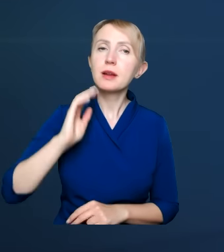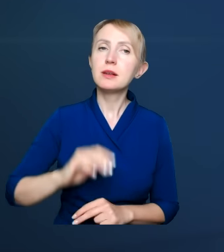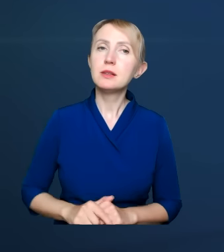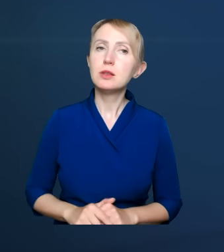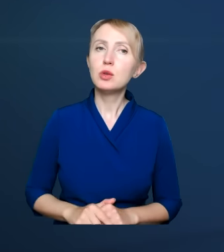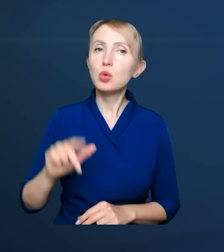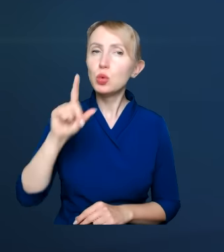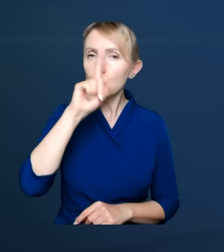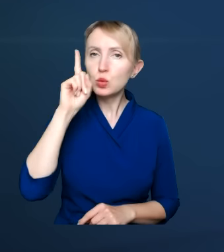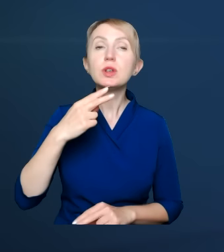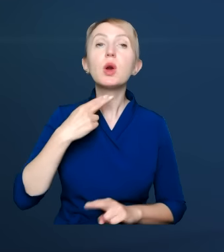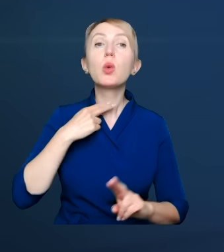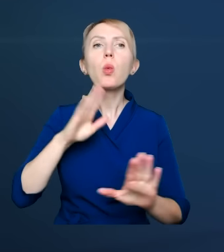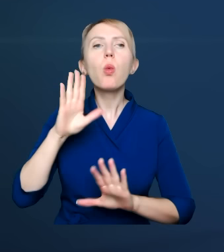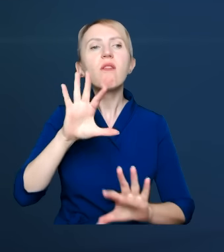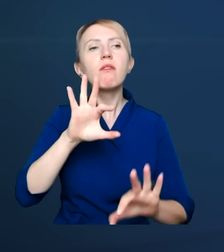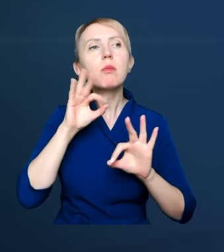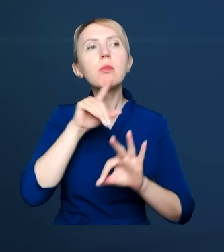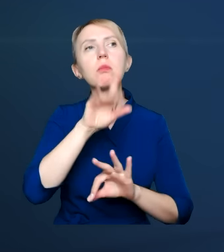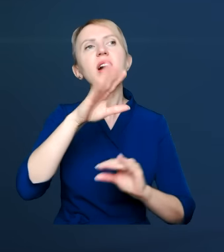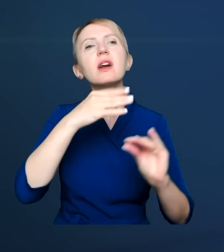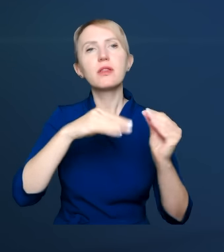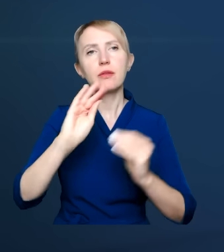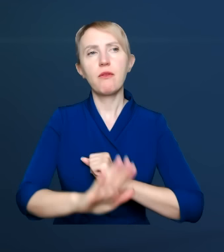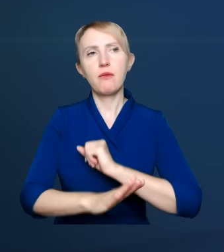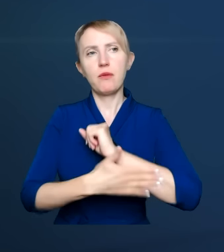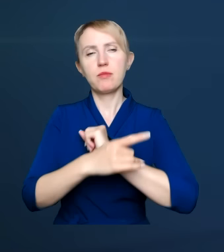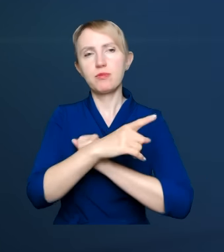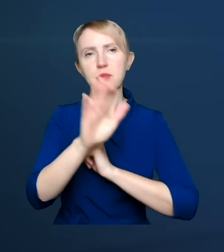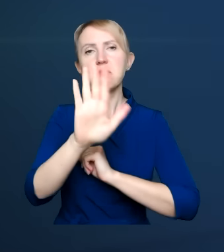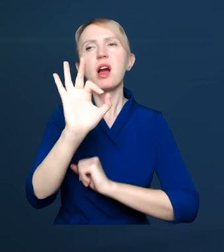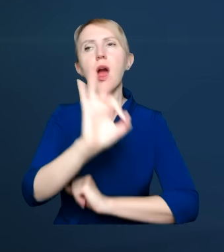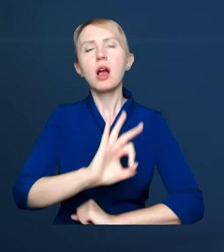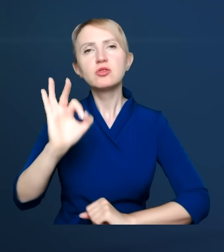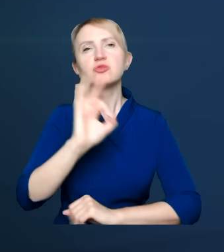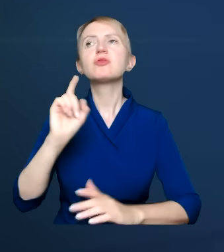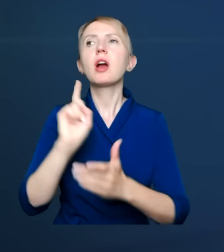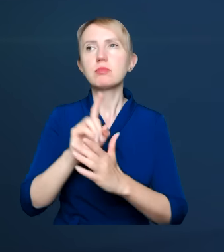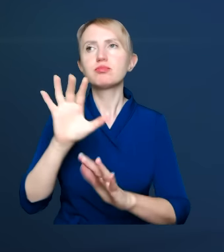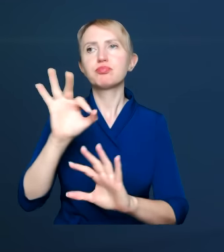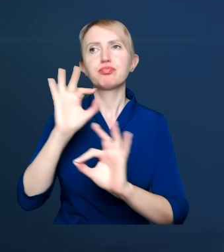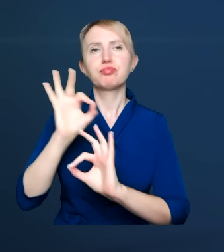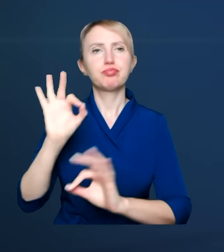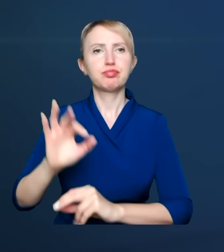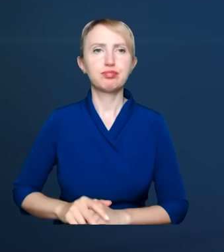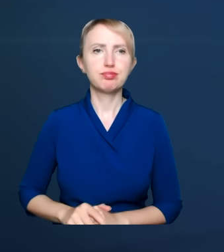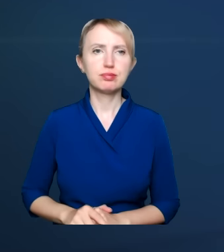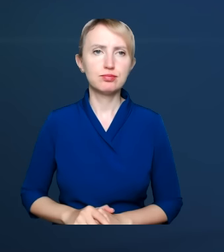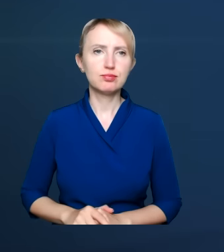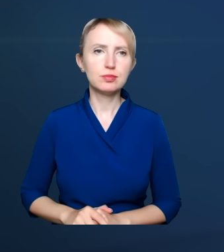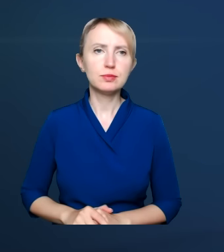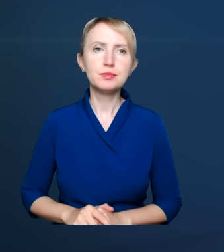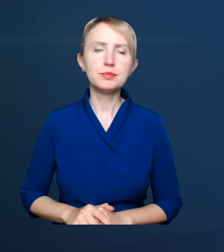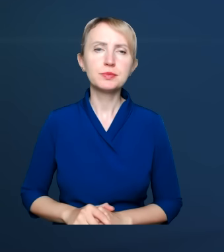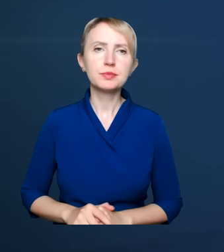głosują za tymi którzy mają większe większą szansę Zwycięstwa i tutaj ta